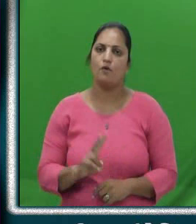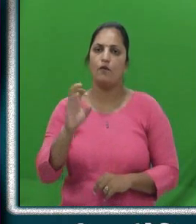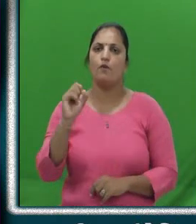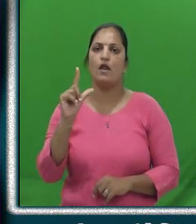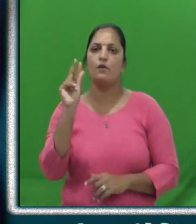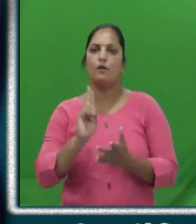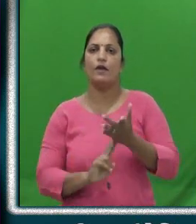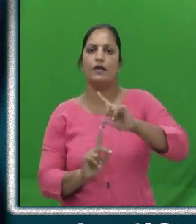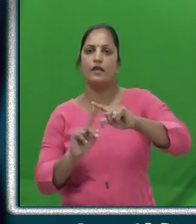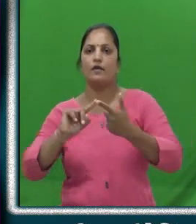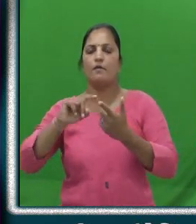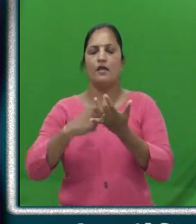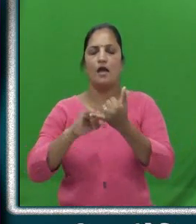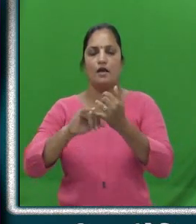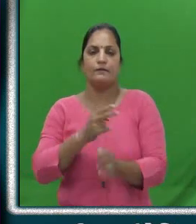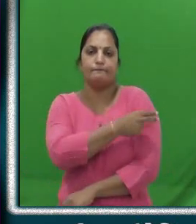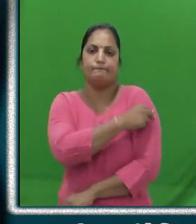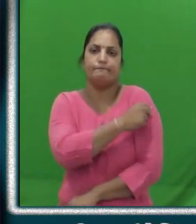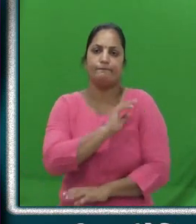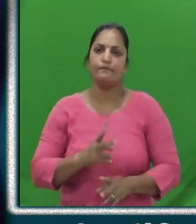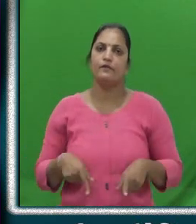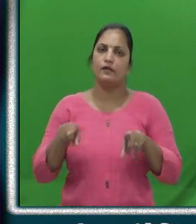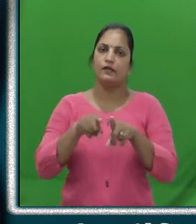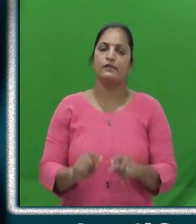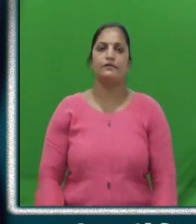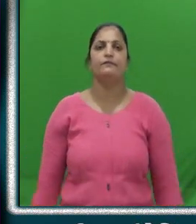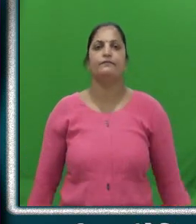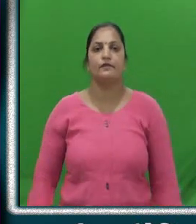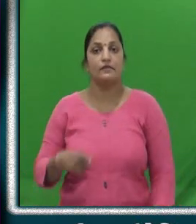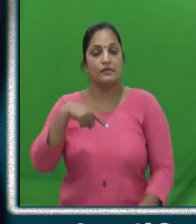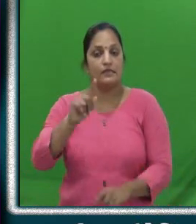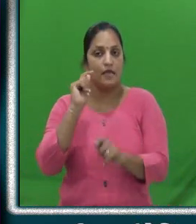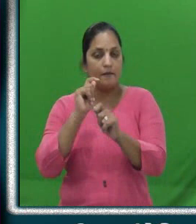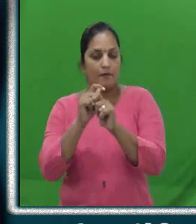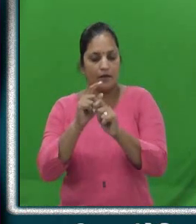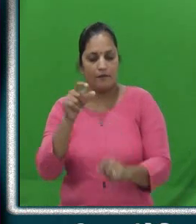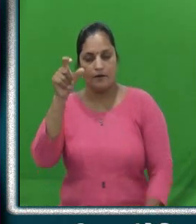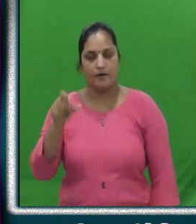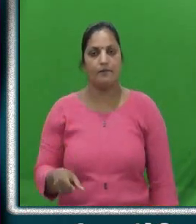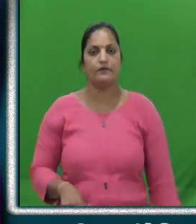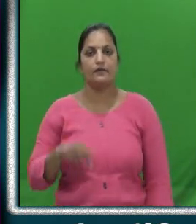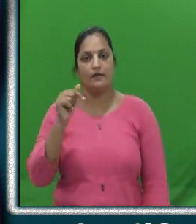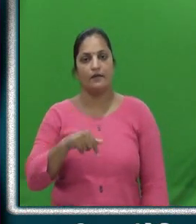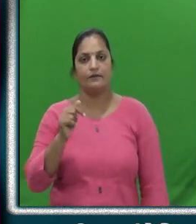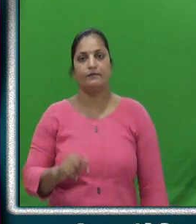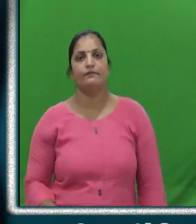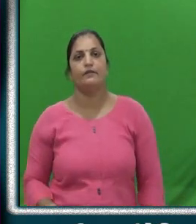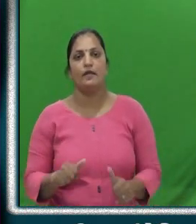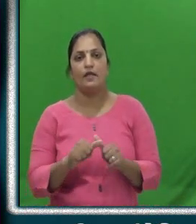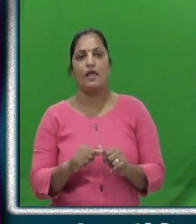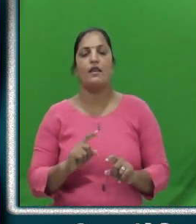करतो होय एने शू कहेवाय वॉलंटियर्स, वॉलंटियर्स मीन्स स्वयं सेवको। टुडे एटले